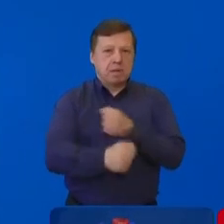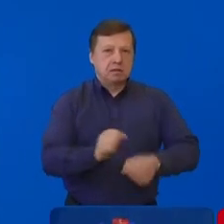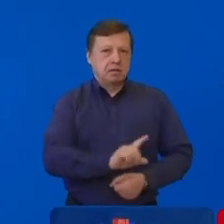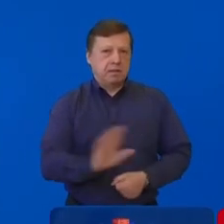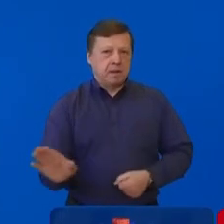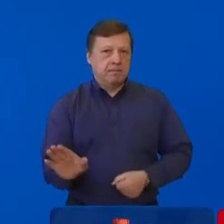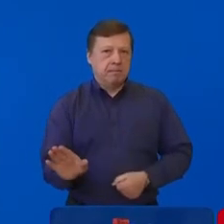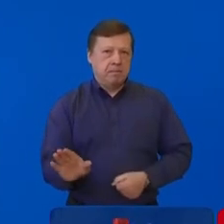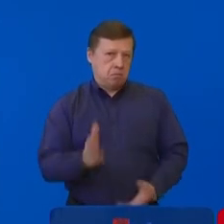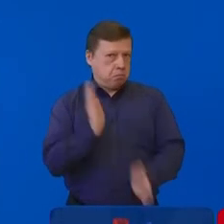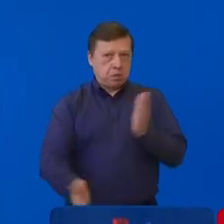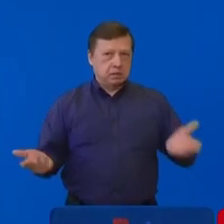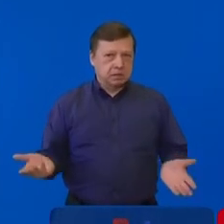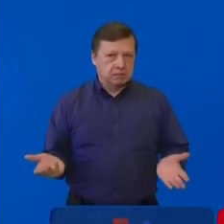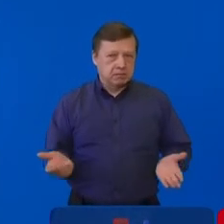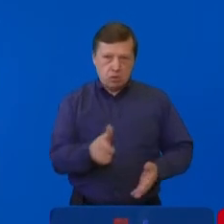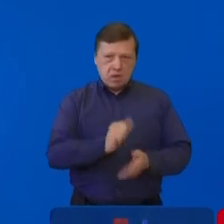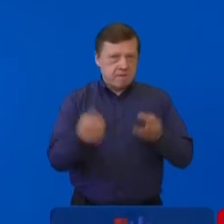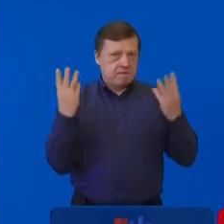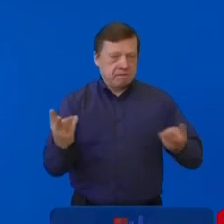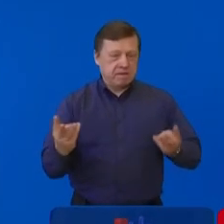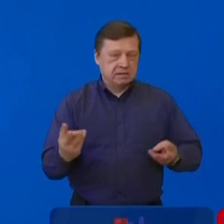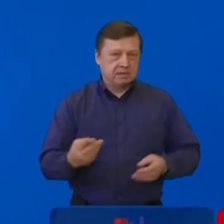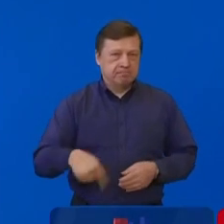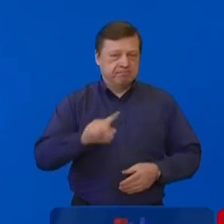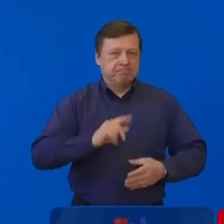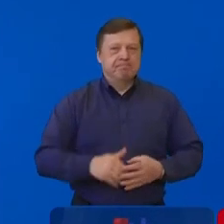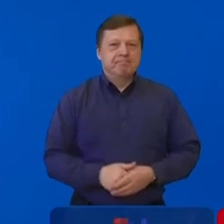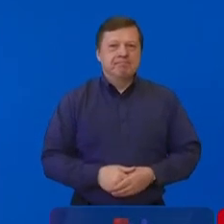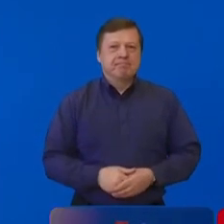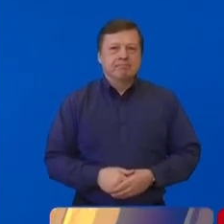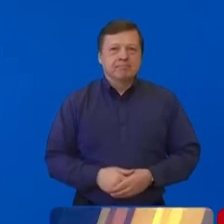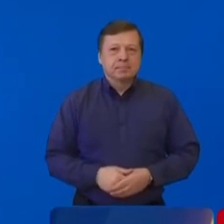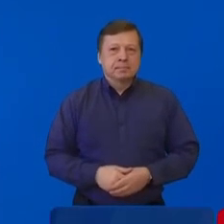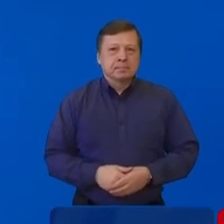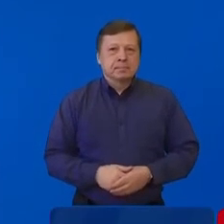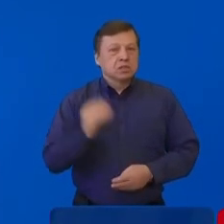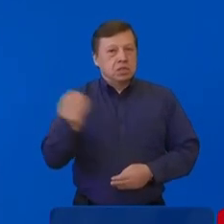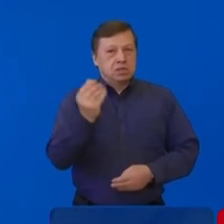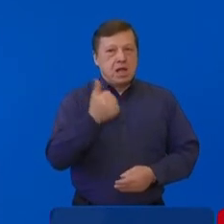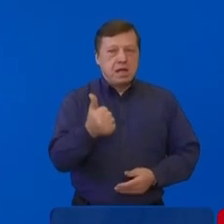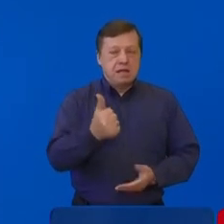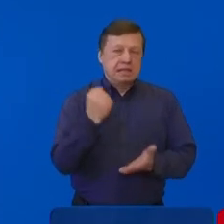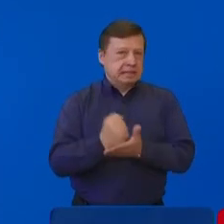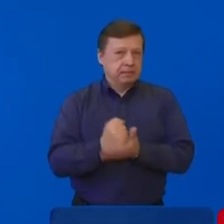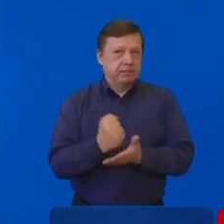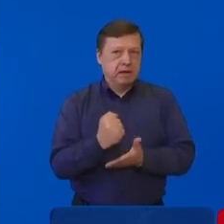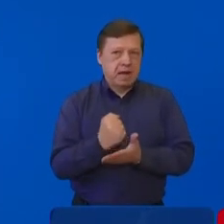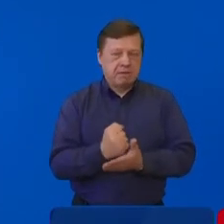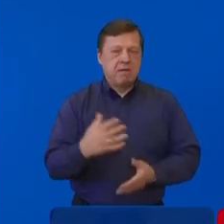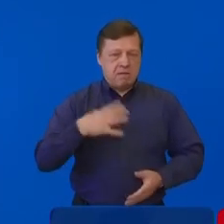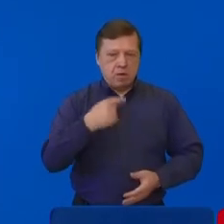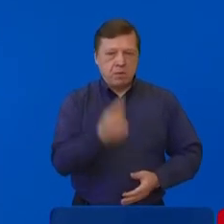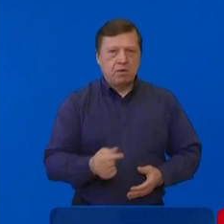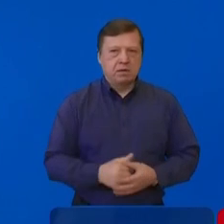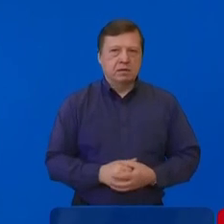Prostota jest bardzo ważną cechą tego naszego rozwiązania. I jeszcze jedna kwestia, którą warto